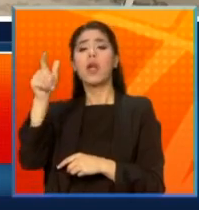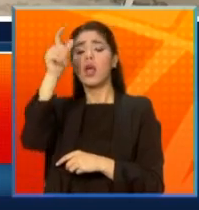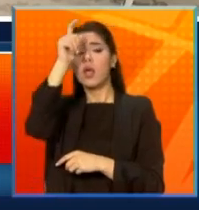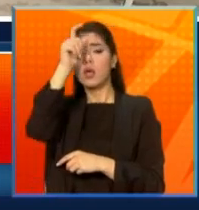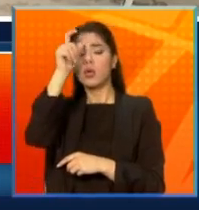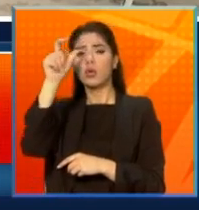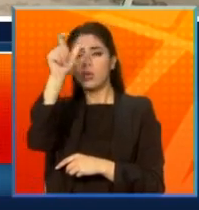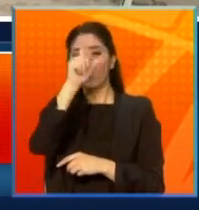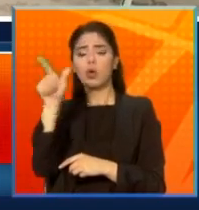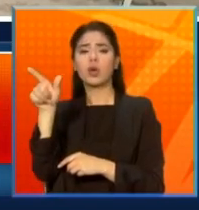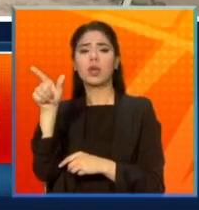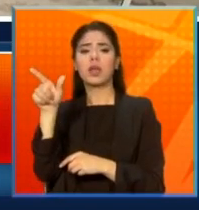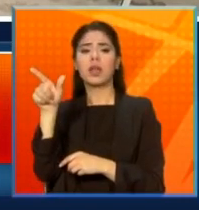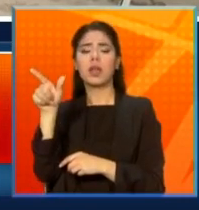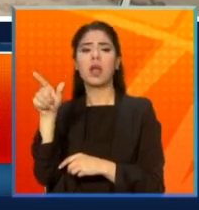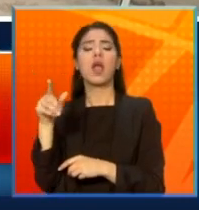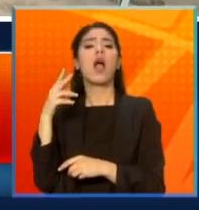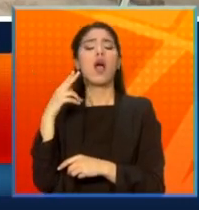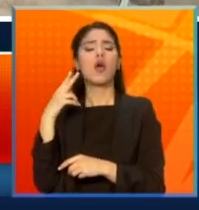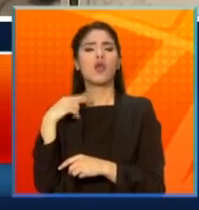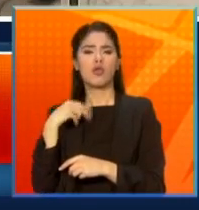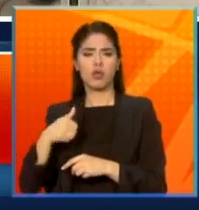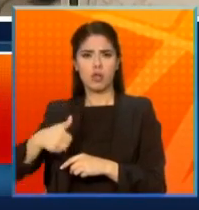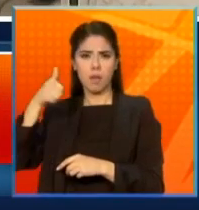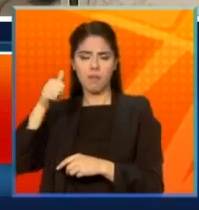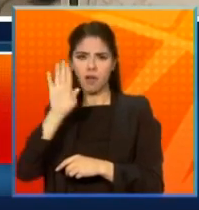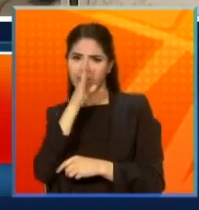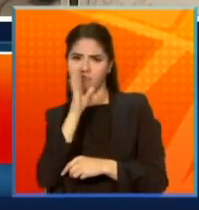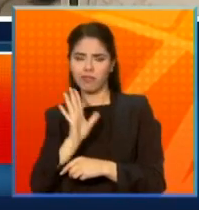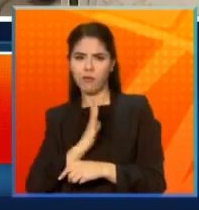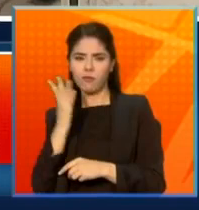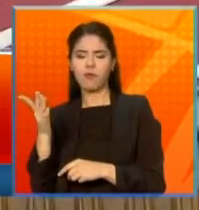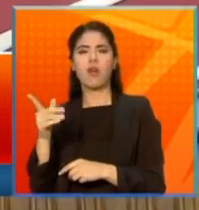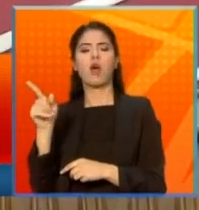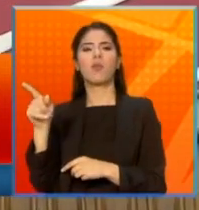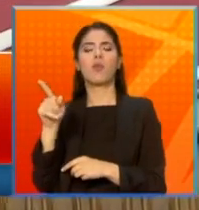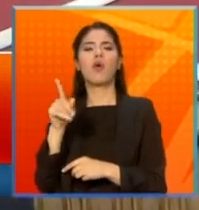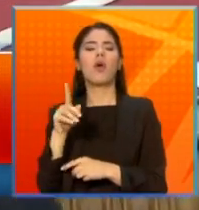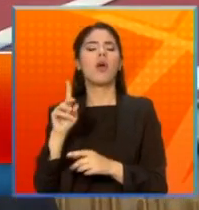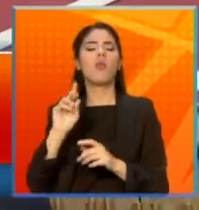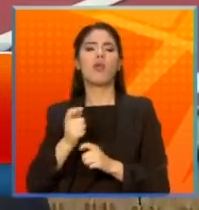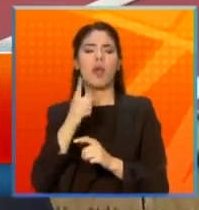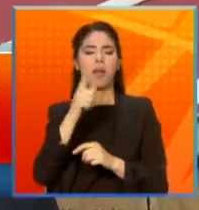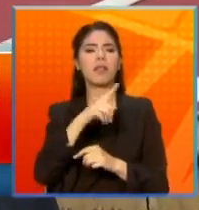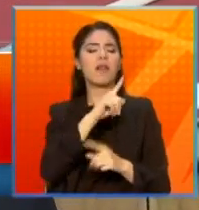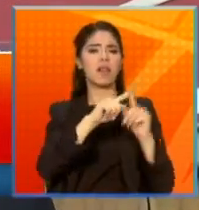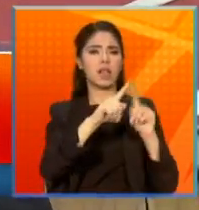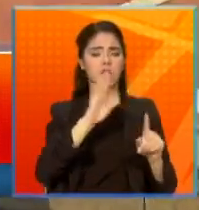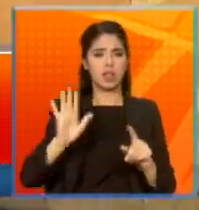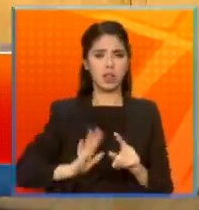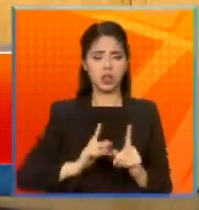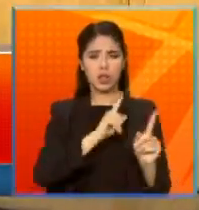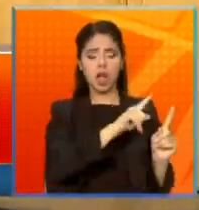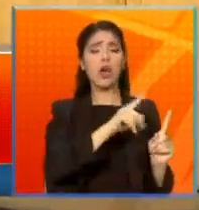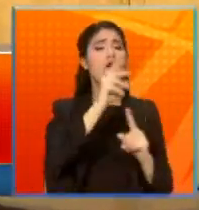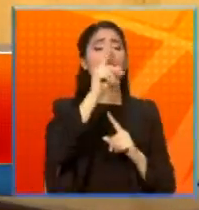tercihi akla ziyandır. Dahası Putin'in ikili oynaması tam bir çelişkidir. Kemal Kılıçdaroğlu yine Türkiye'nin İdlib'de